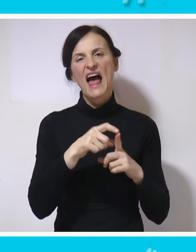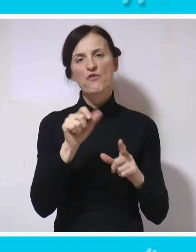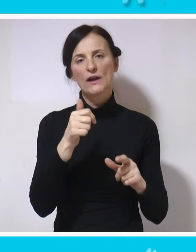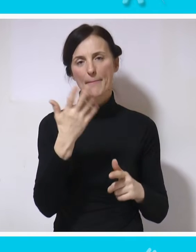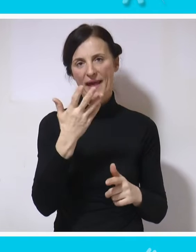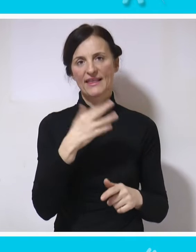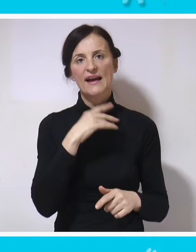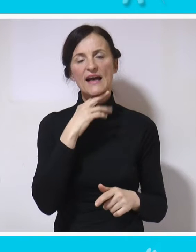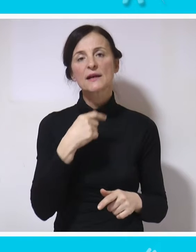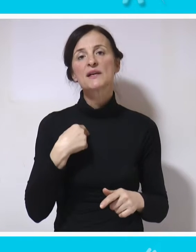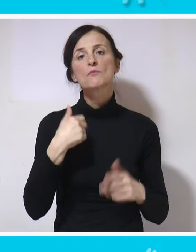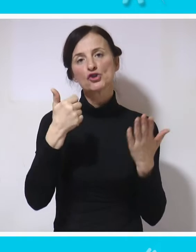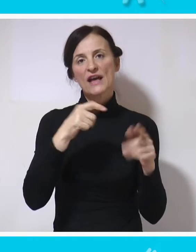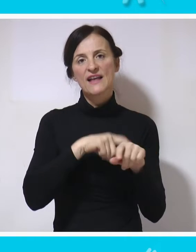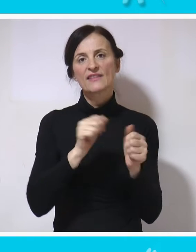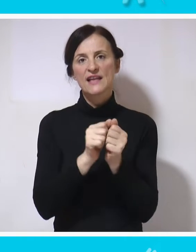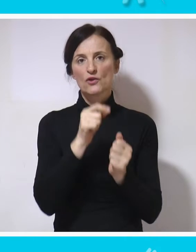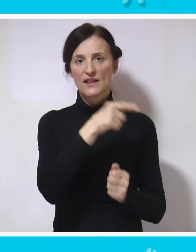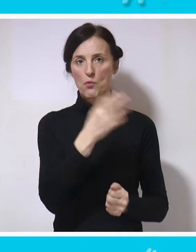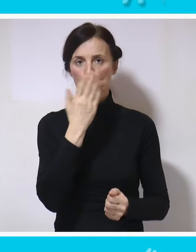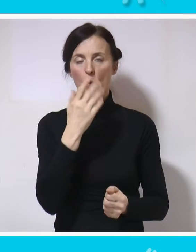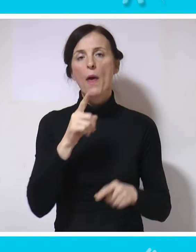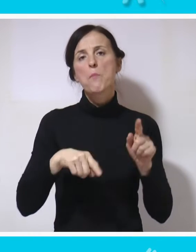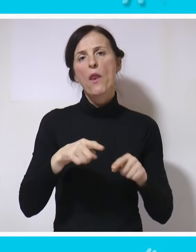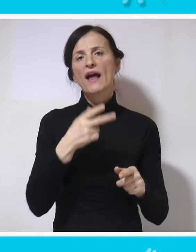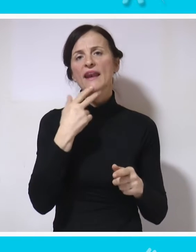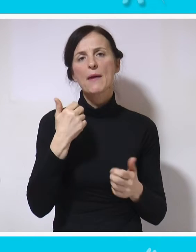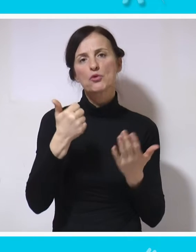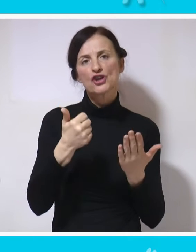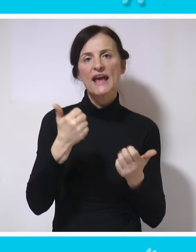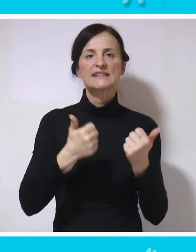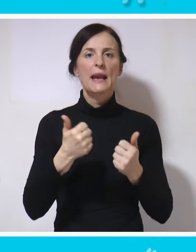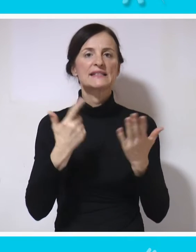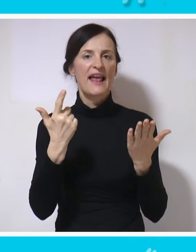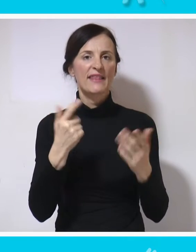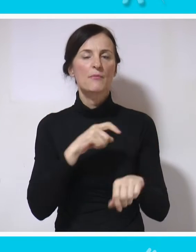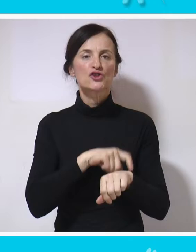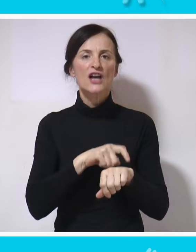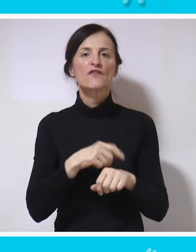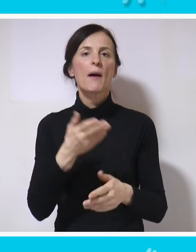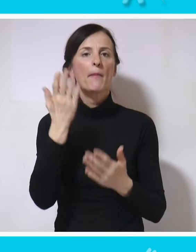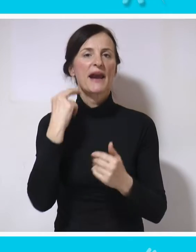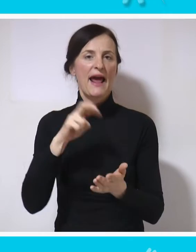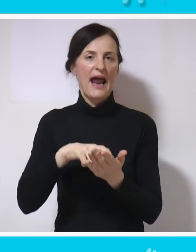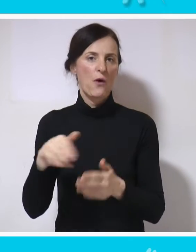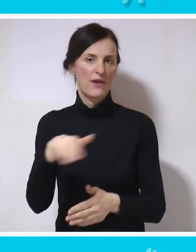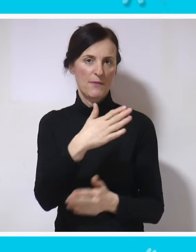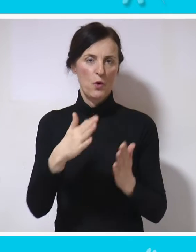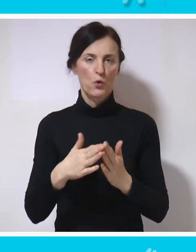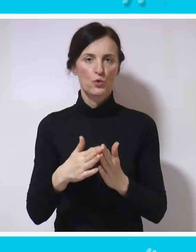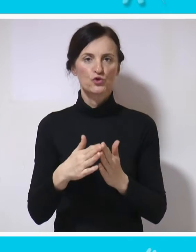6 sati sam sa njim u školi. Ponekad se desi da nemamo baš 6 ili 7 časova, pa se možda malo i ranije